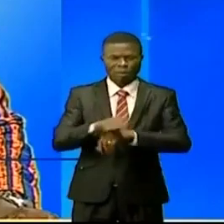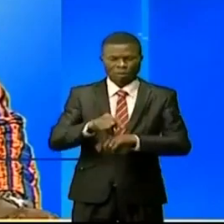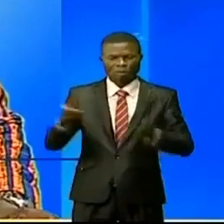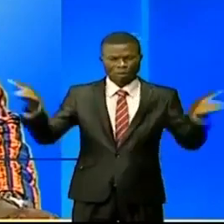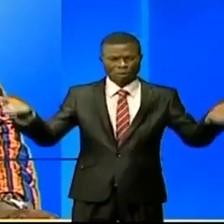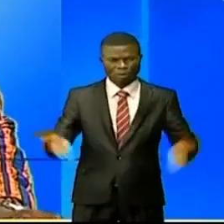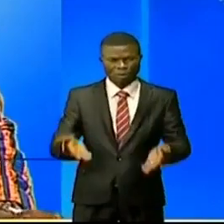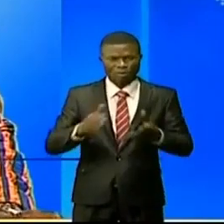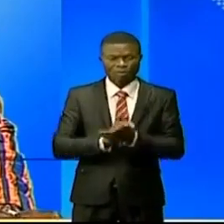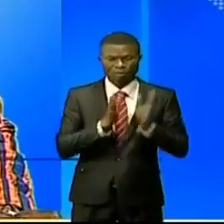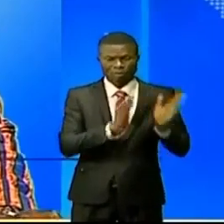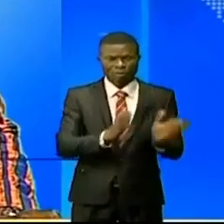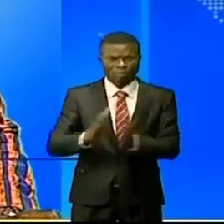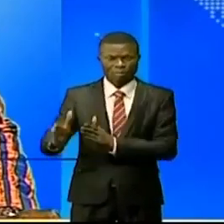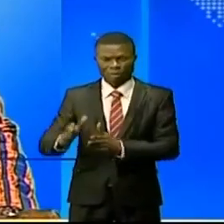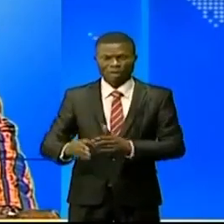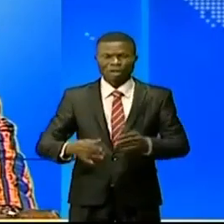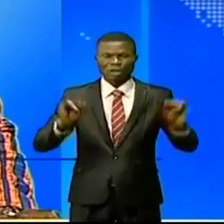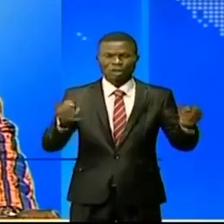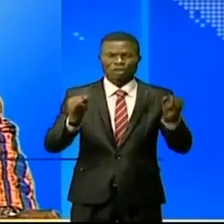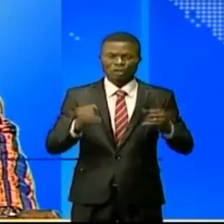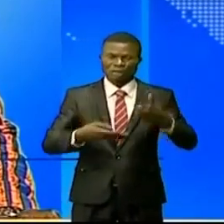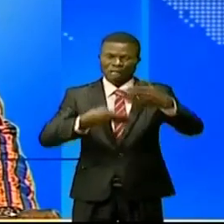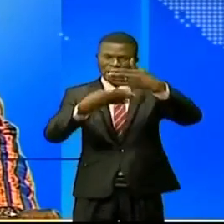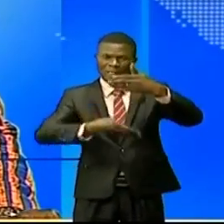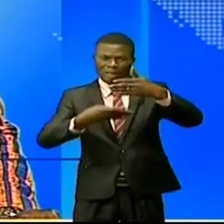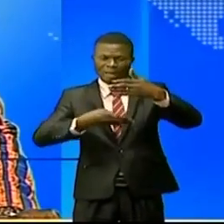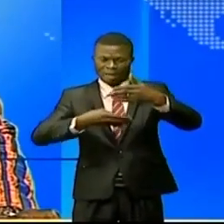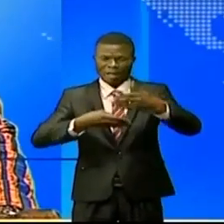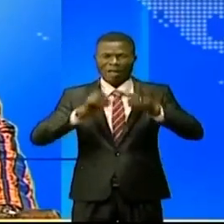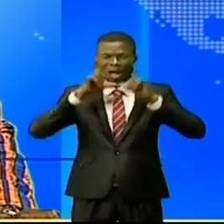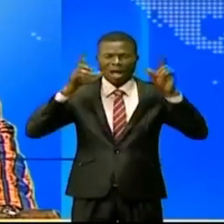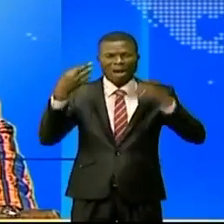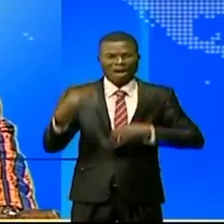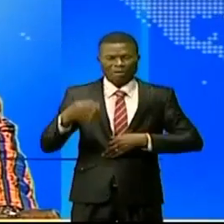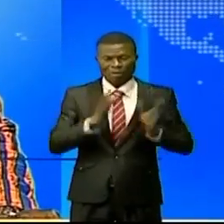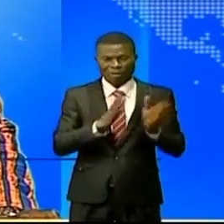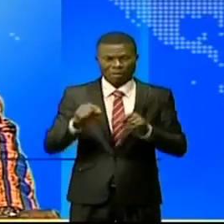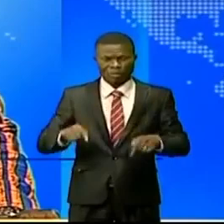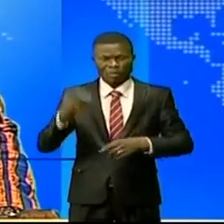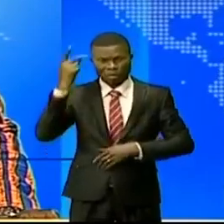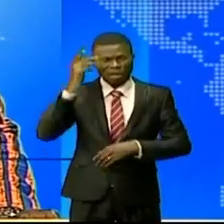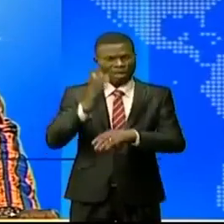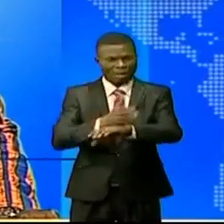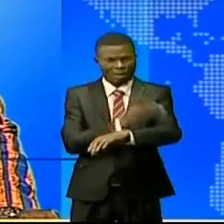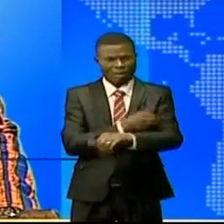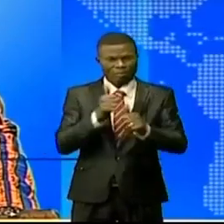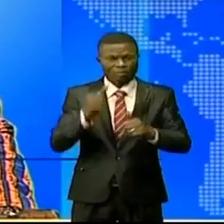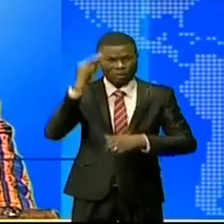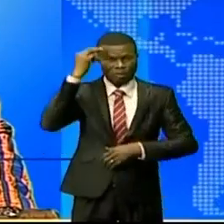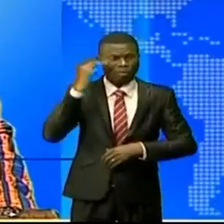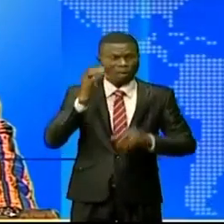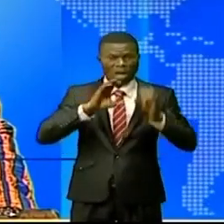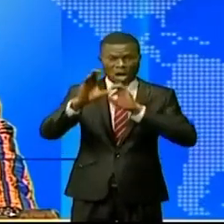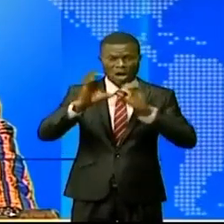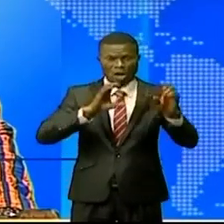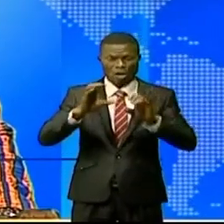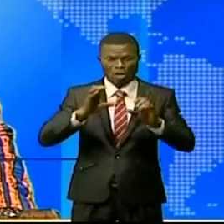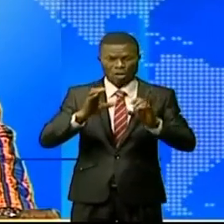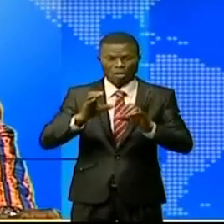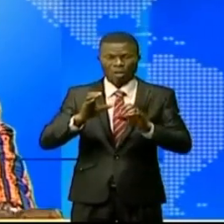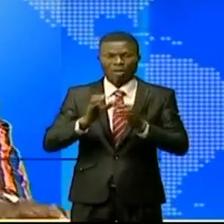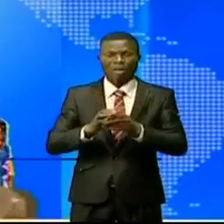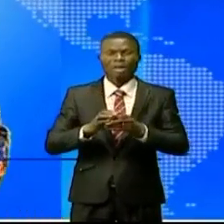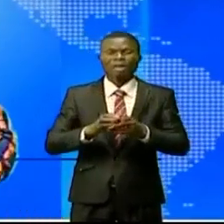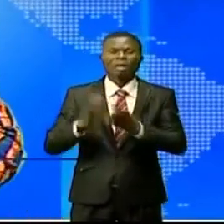Les préparatifs des 9e jours de la francophonie qui vont se tenir ici à Kinshasa évoluent bien. Le ministre de la Communication et des